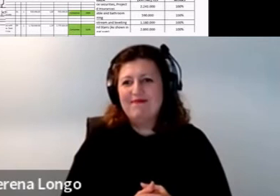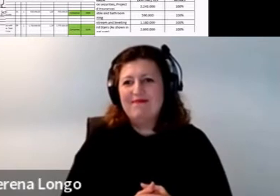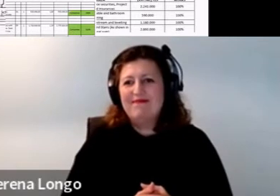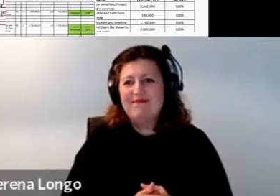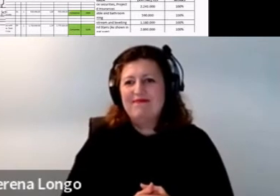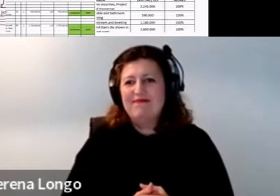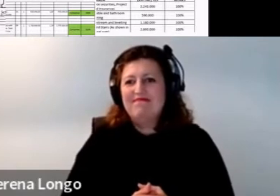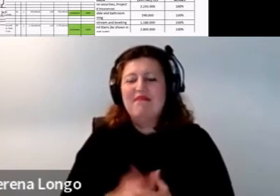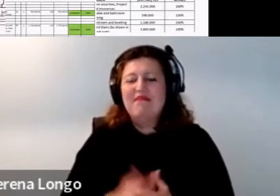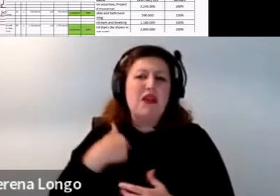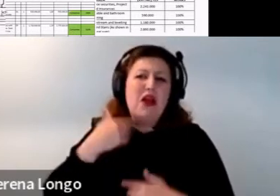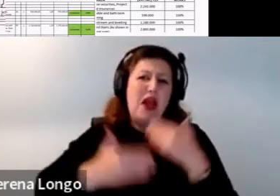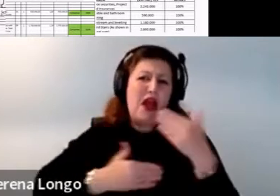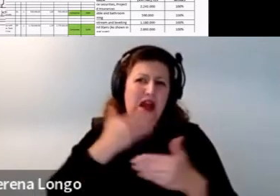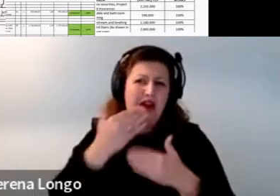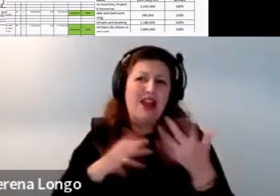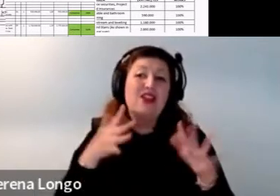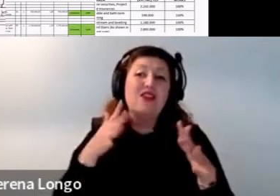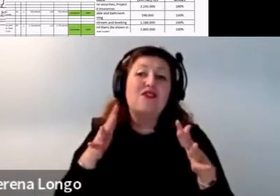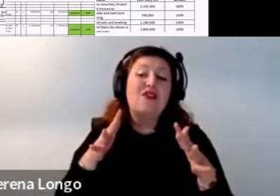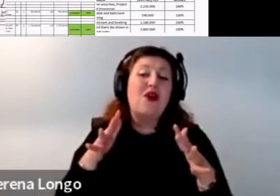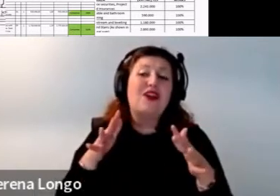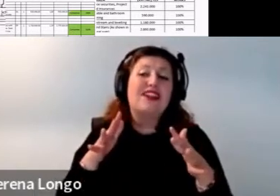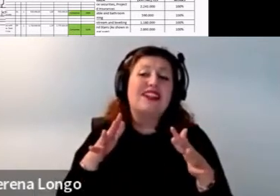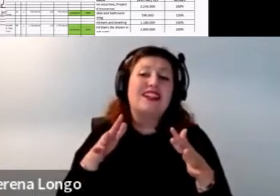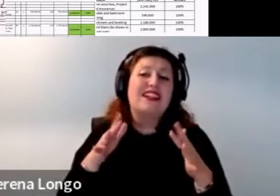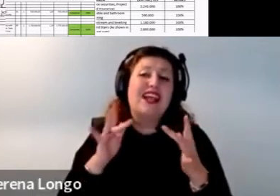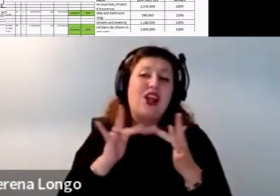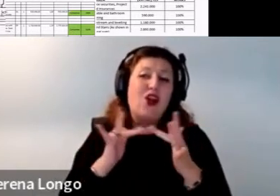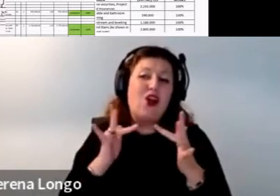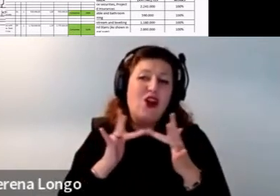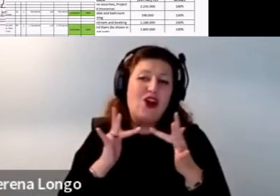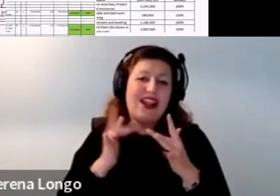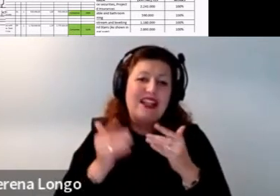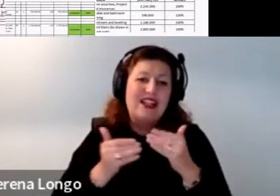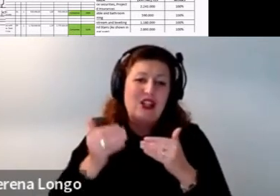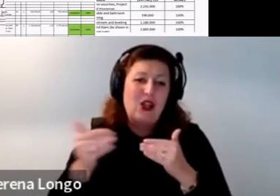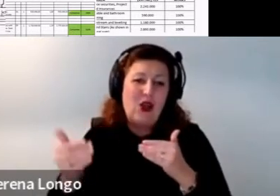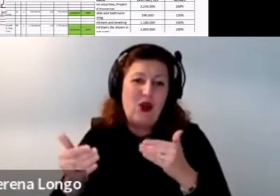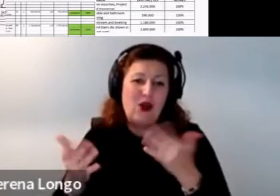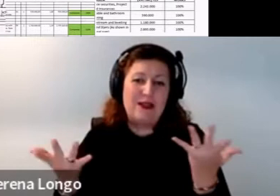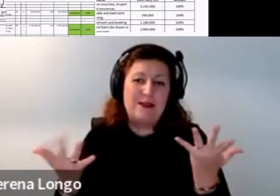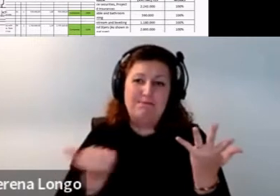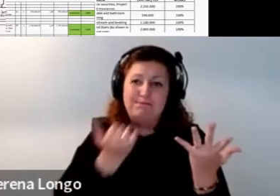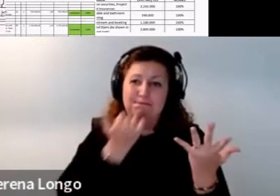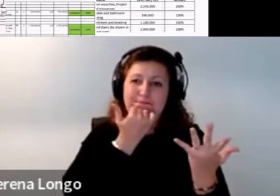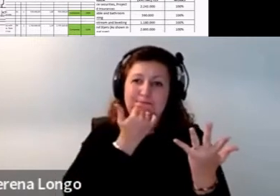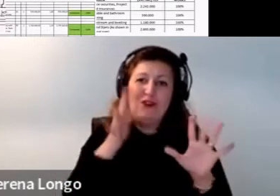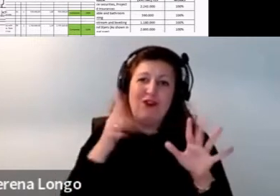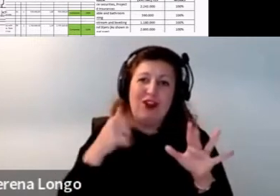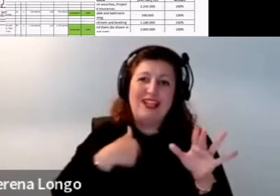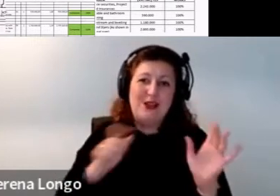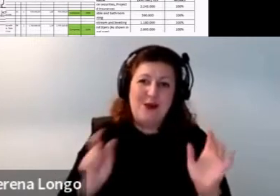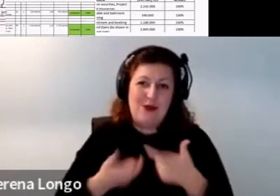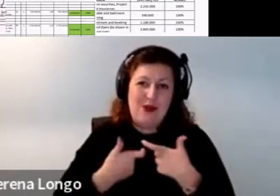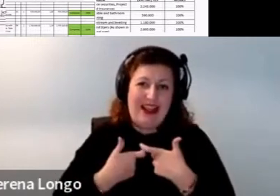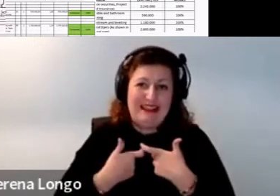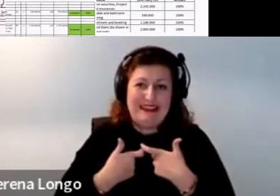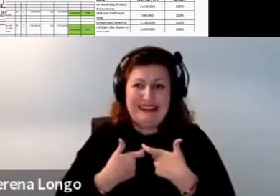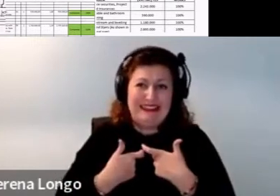Intanto continuo e cambio la connessione, perché vi vedo tutti bloccati e temo che il prossimo step sia che sono bloccata io. Niente di